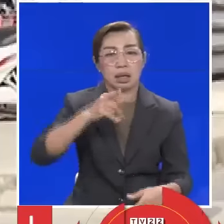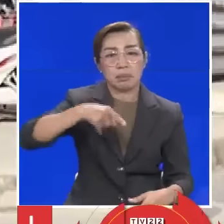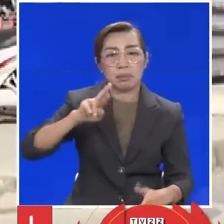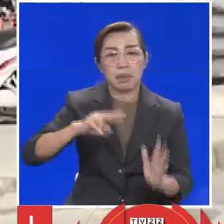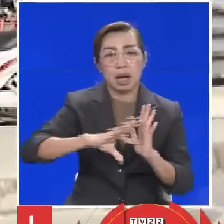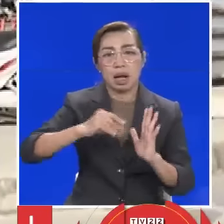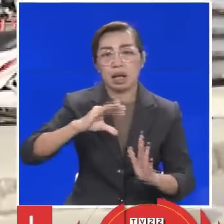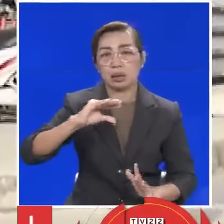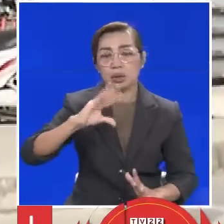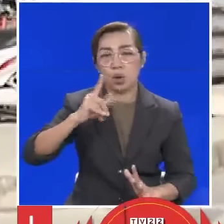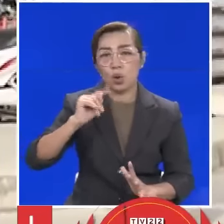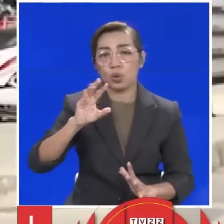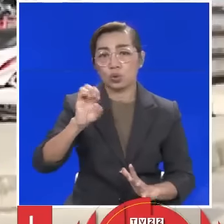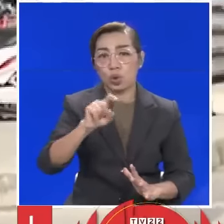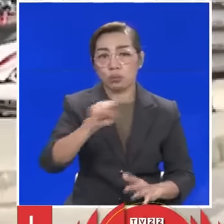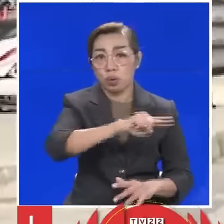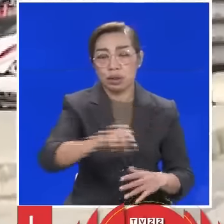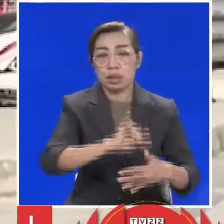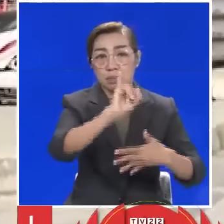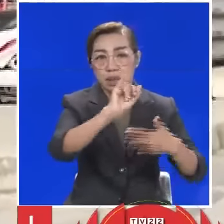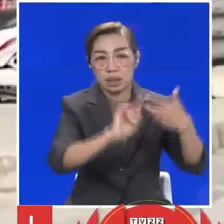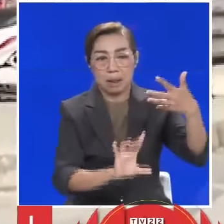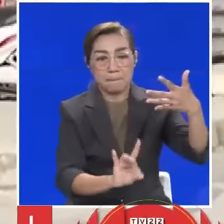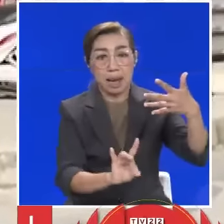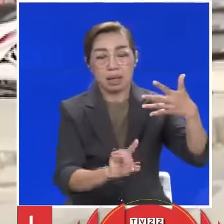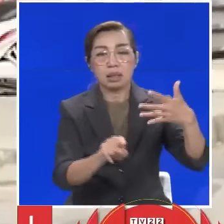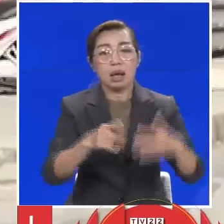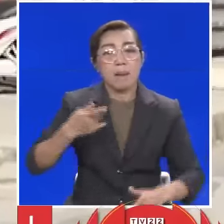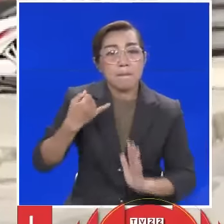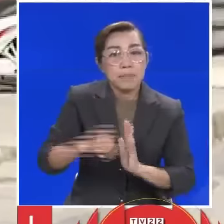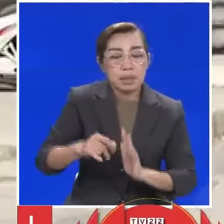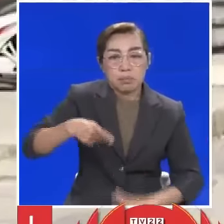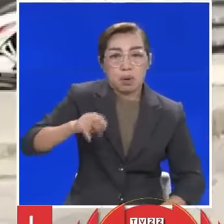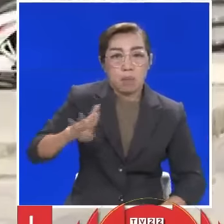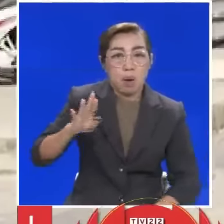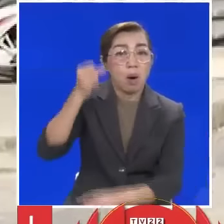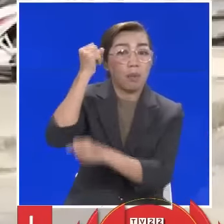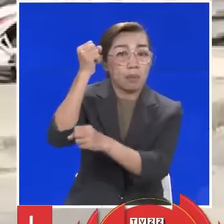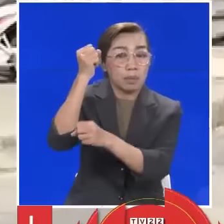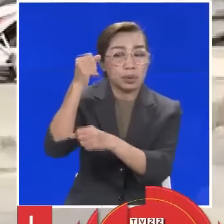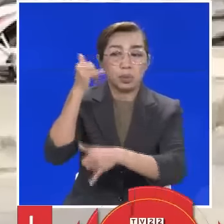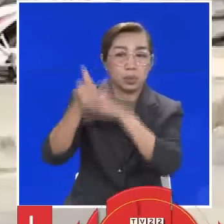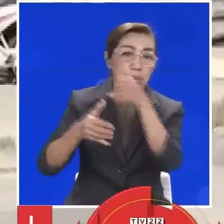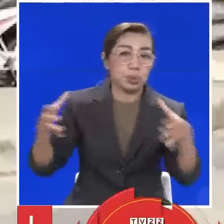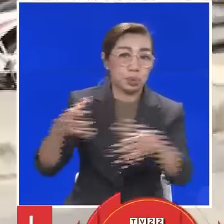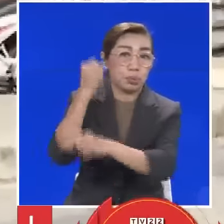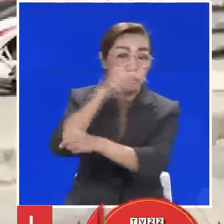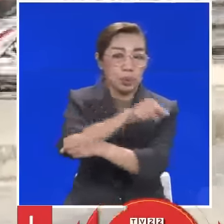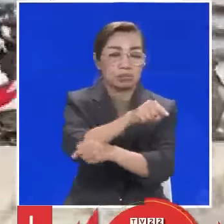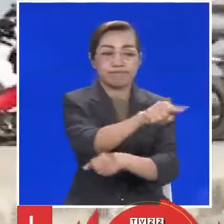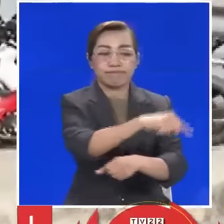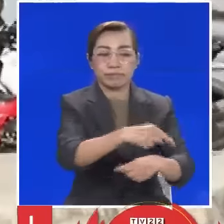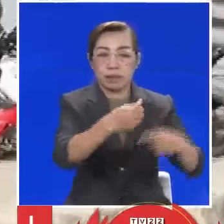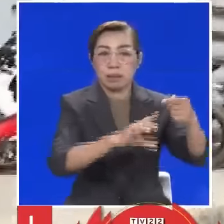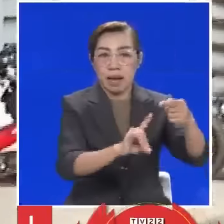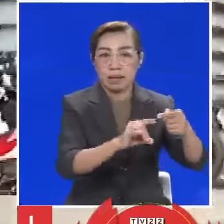ติจันทร์ขจรเป็นจำเลยที่1ถึง8ค่ะในความผิดตามพรบการชุมนุมสาธารณะร่วมกันเป็นผู้จัดการชุมนุมสาธาร